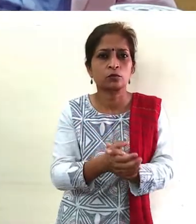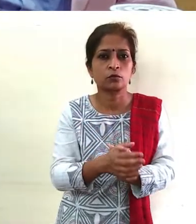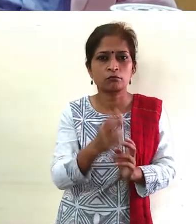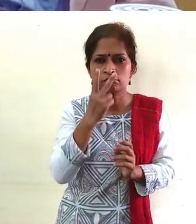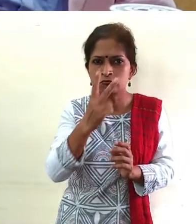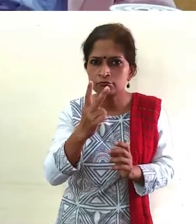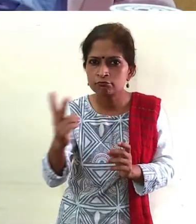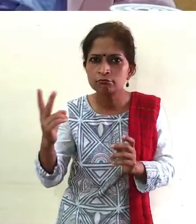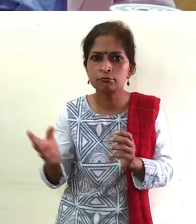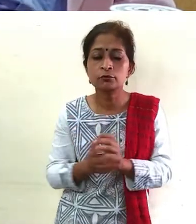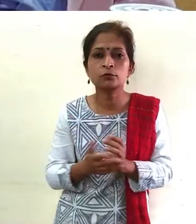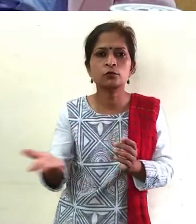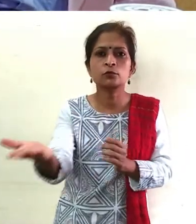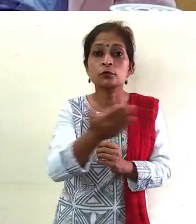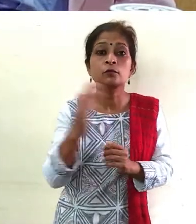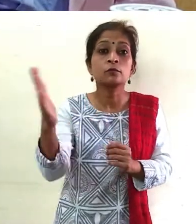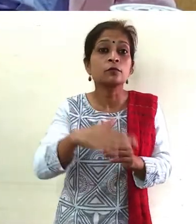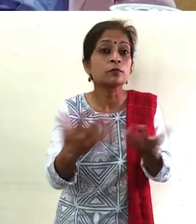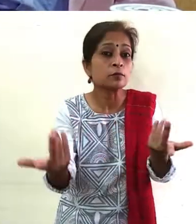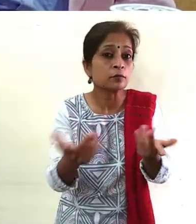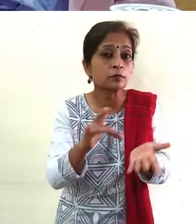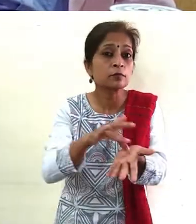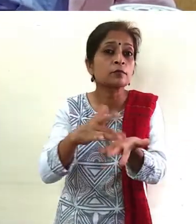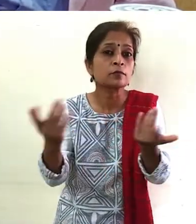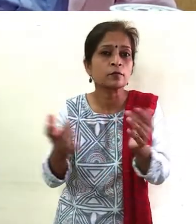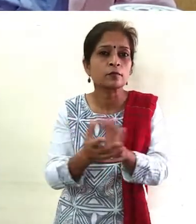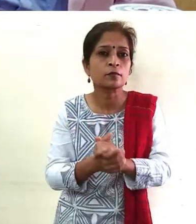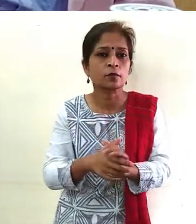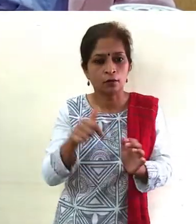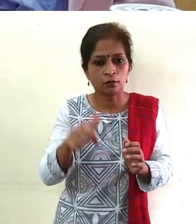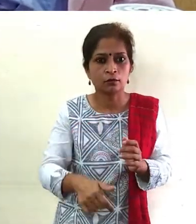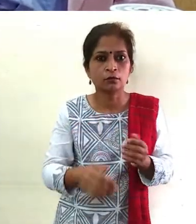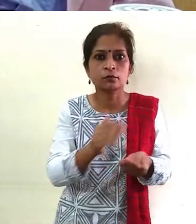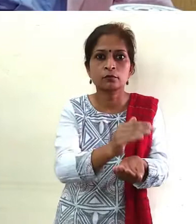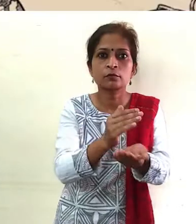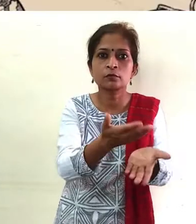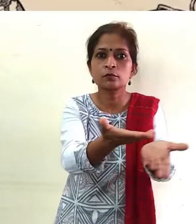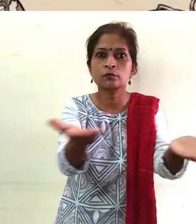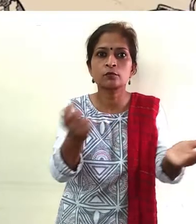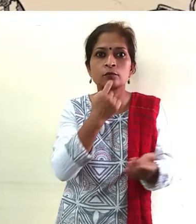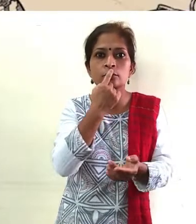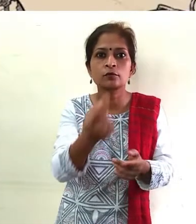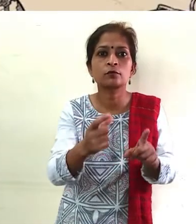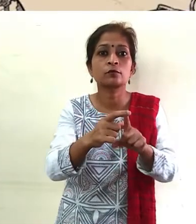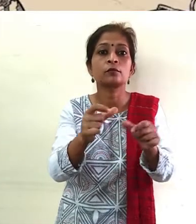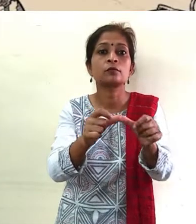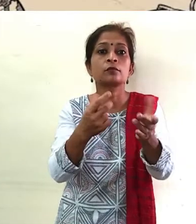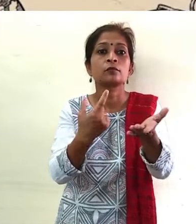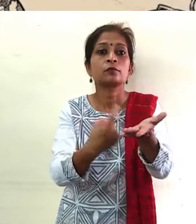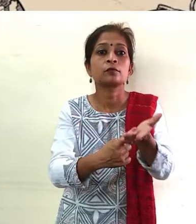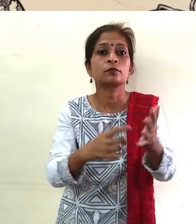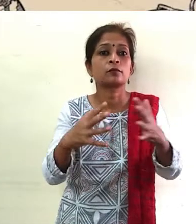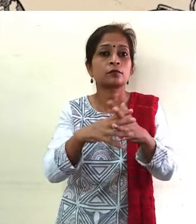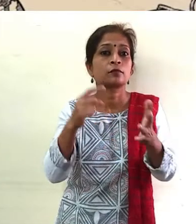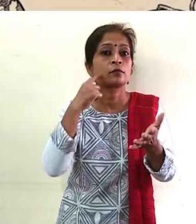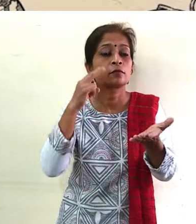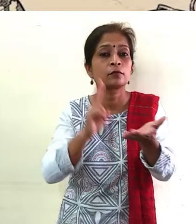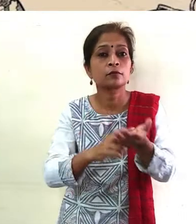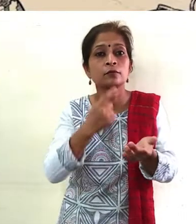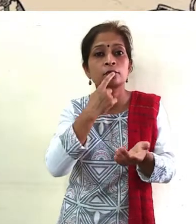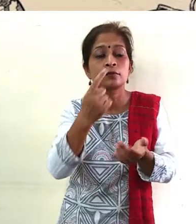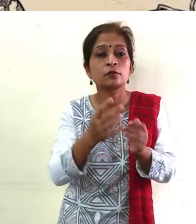तरीके से अगर पूछा जाए कि ये कहाँ से आए, तो आज की पीढ़ी बोलेगी कि डार्विन चाचा ने बोला था कि पानी